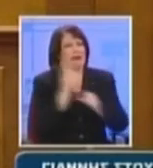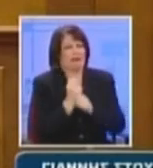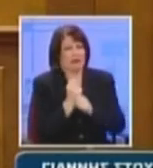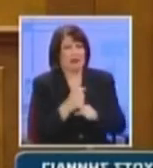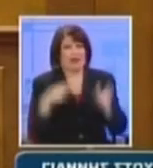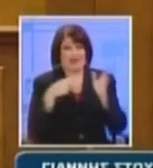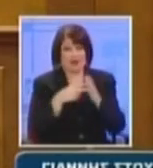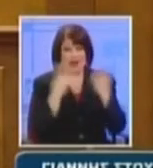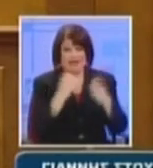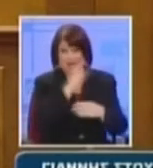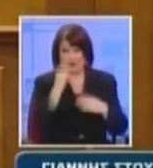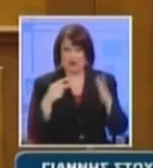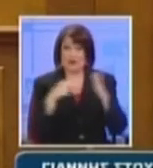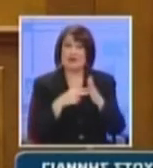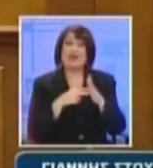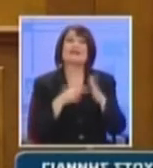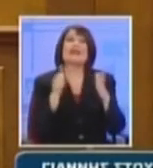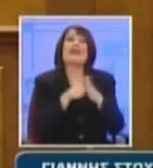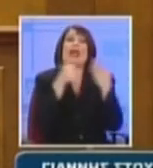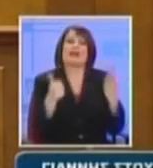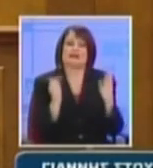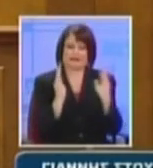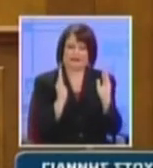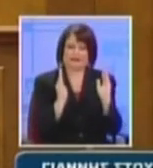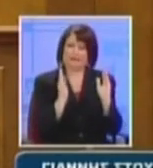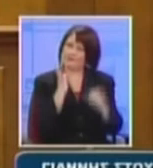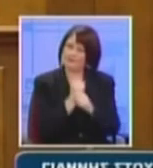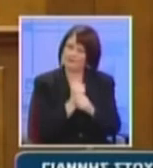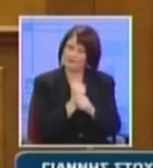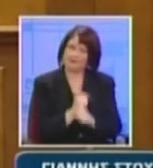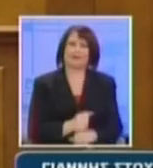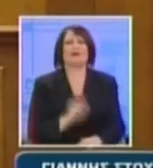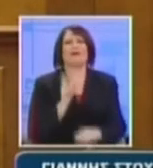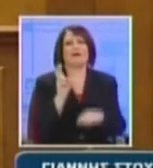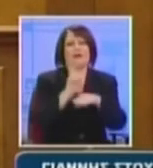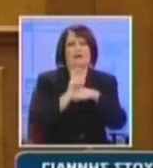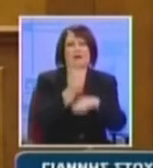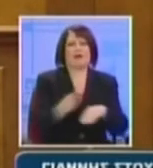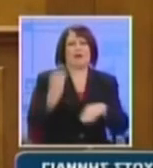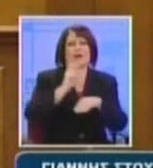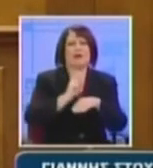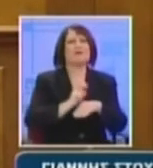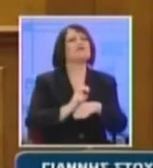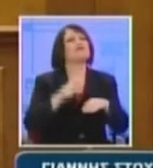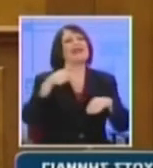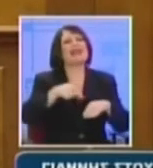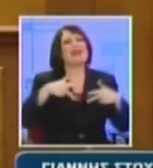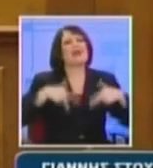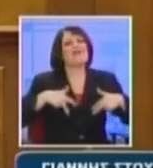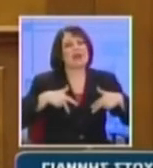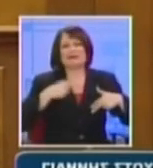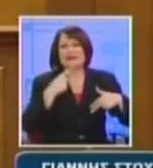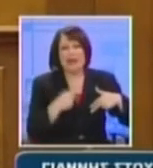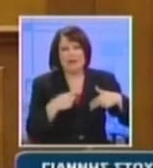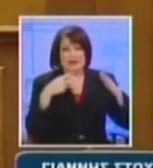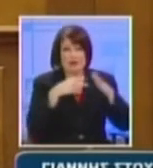ορίζοντα 2009-2016. Το πρωτογενές αποτέλεσμα του κράτους, αυτό δηλαδή που ονομάζουμε γενική κυβέρνηση, έχει βελτιωθεί